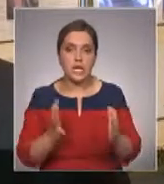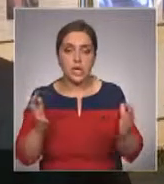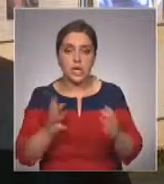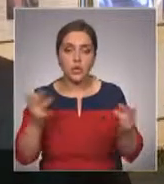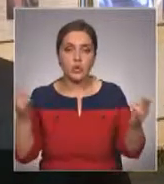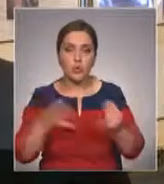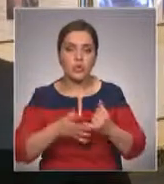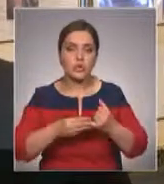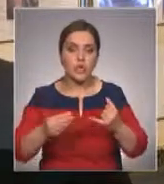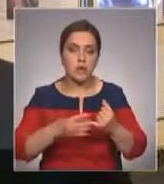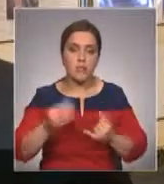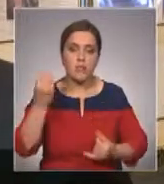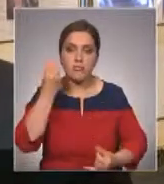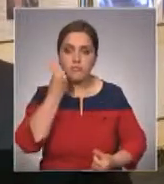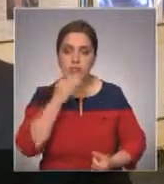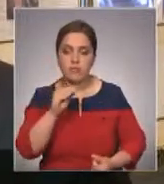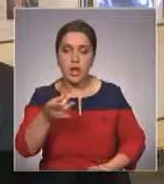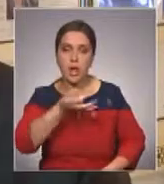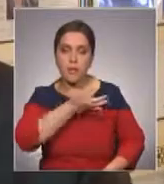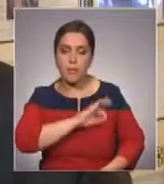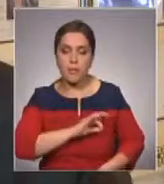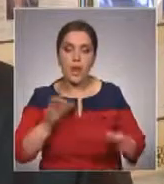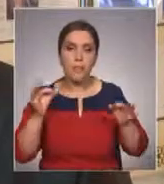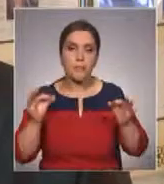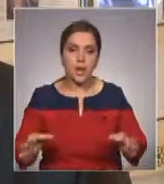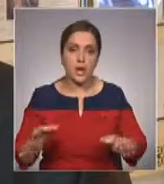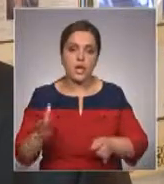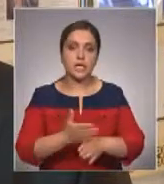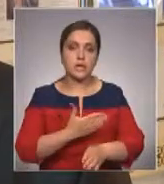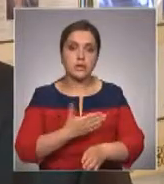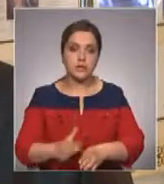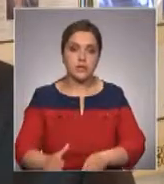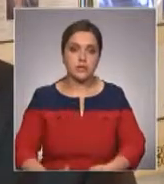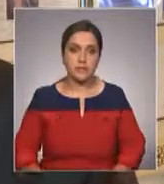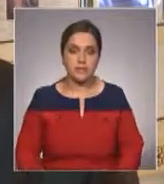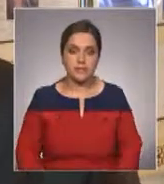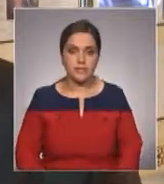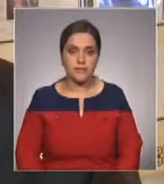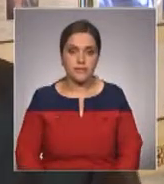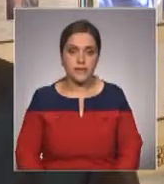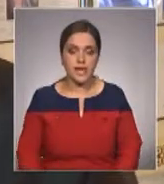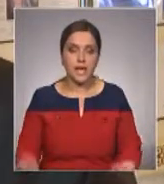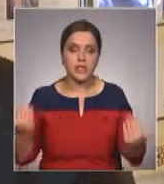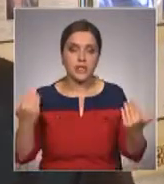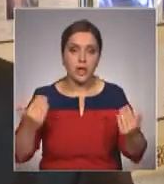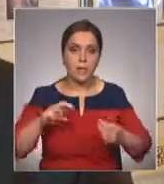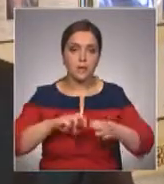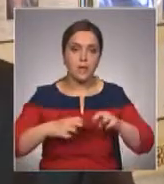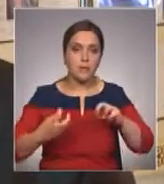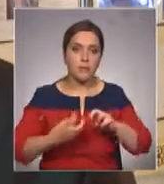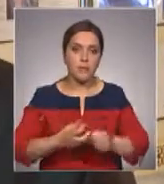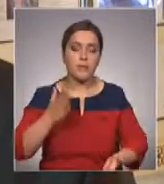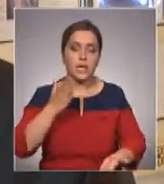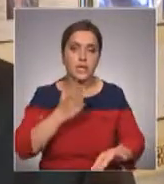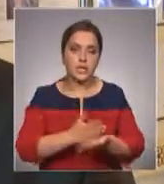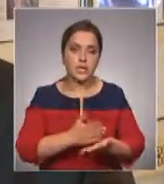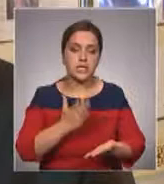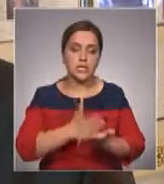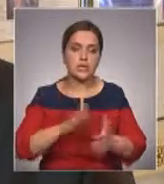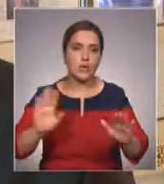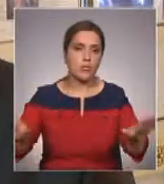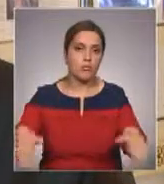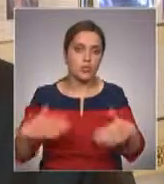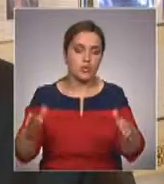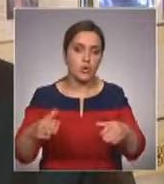земель и их рациональное использование. Действительно, в настоящее время эта проблема стоит остро. Есть пустующие